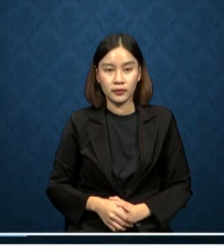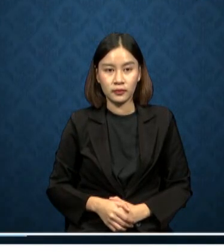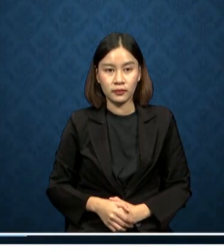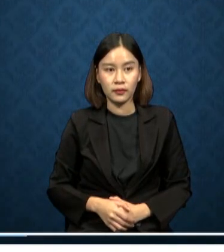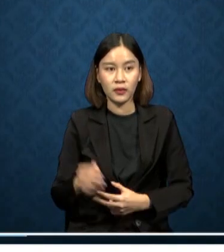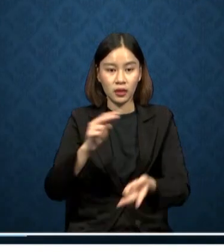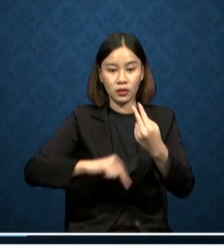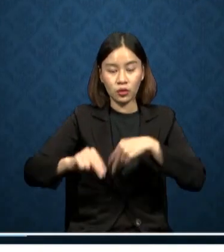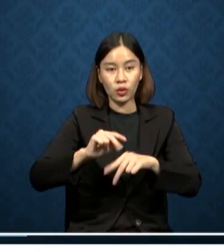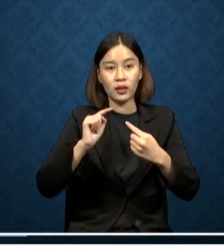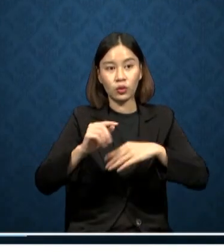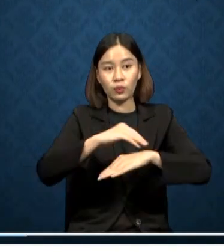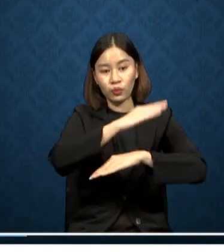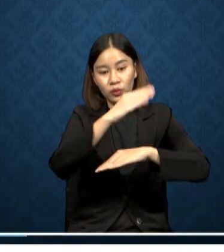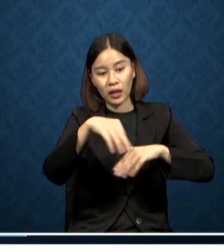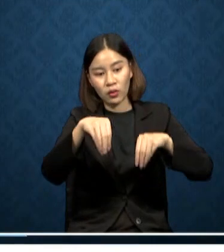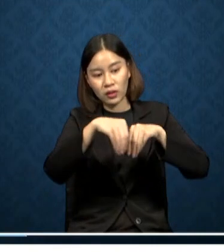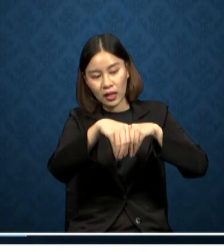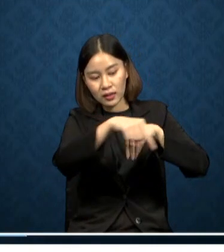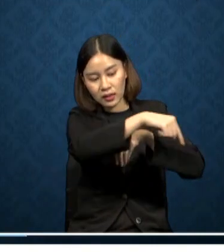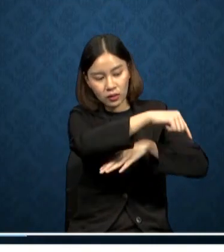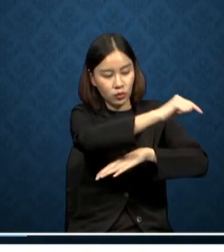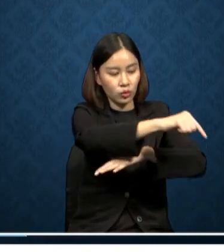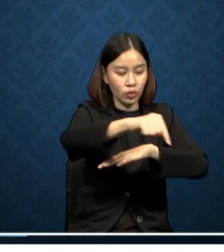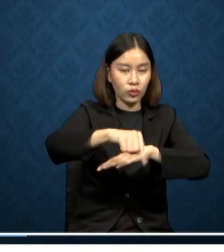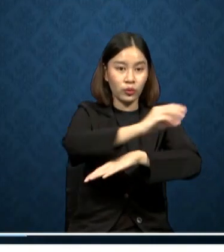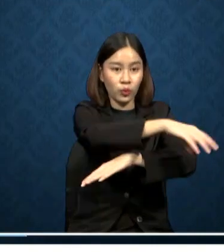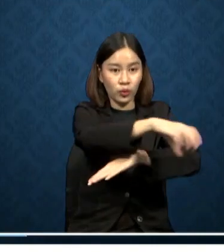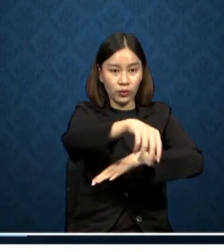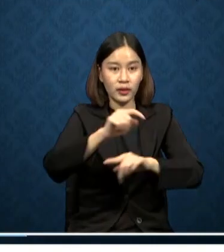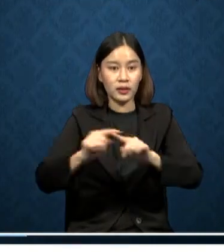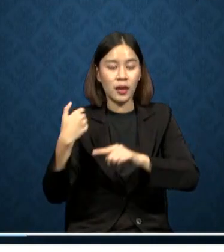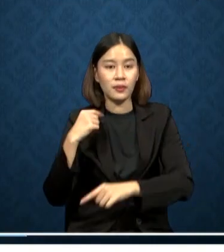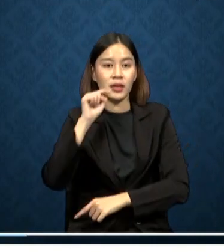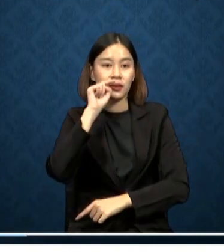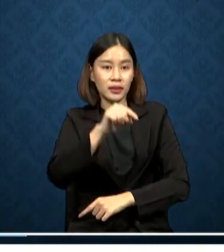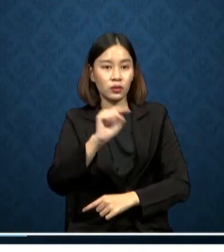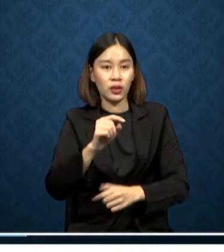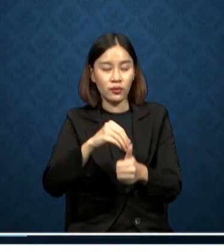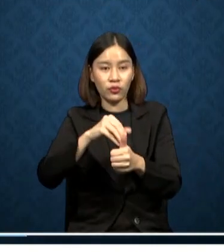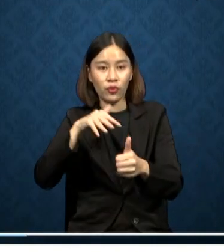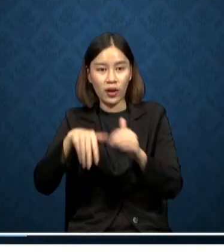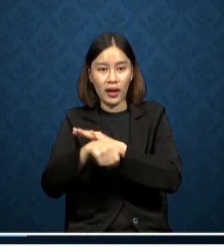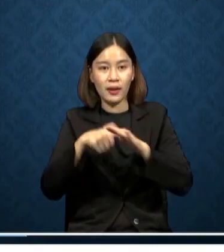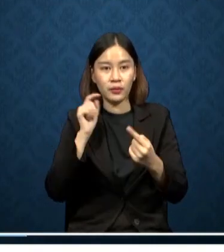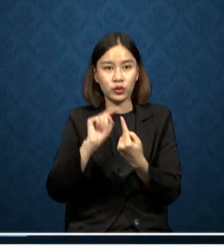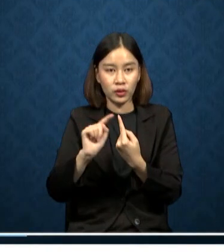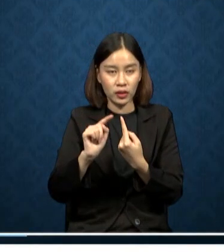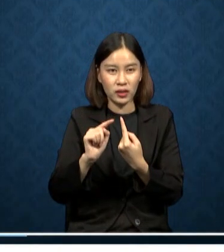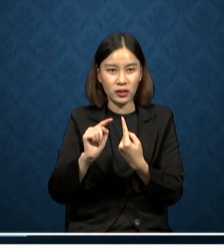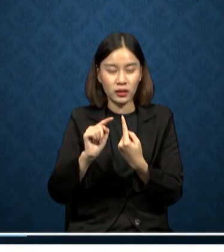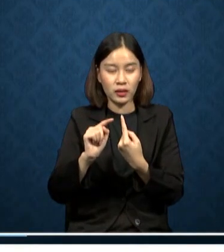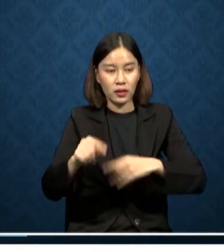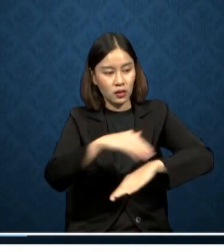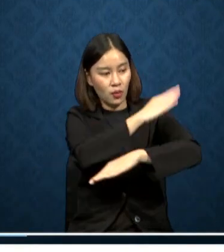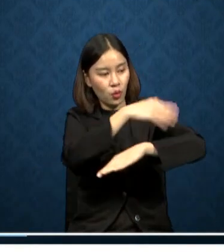การคบกุไทยแนเนองจากกอ Jedanจะมีการสั่งการจากแรนนำที่แ murg์กตามเน